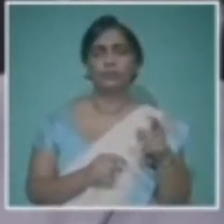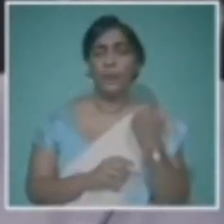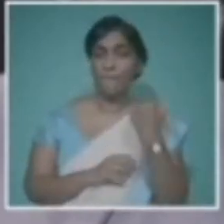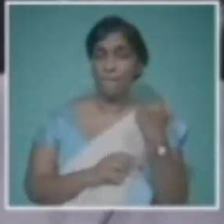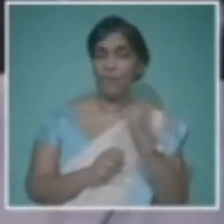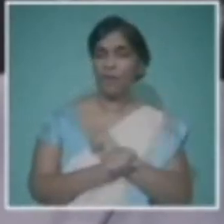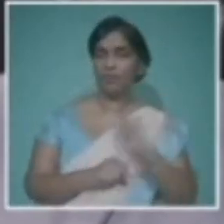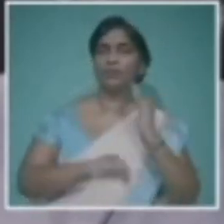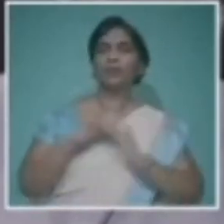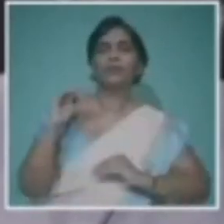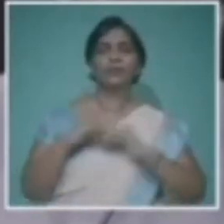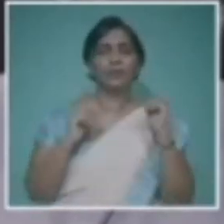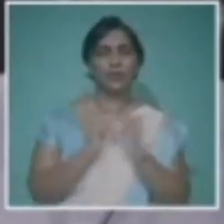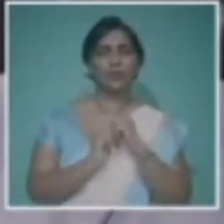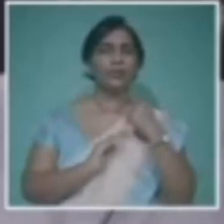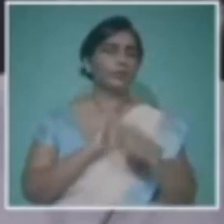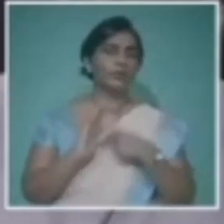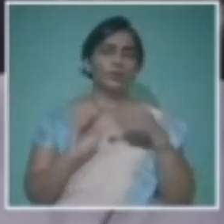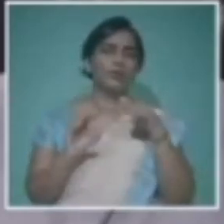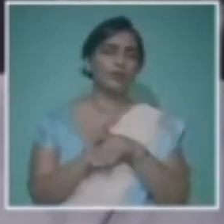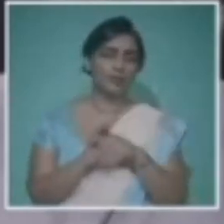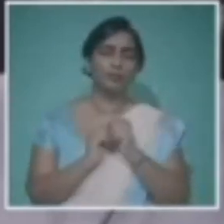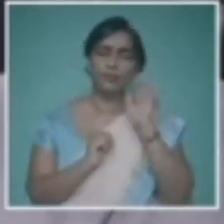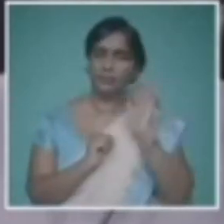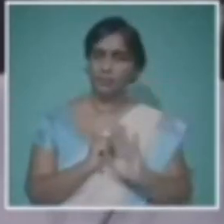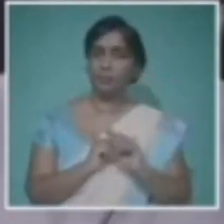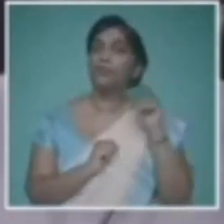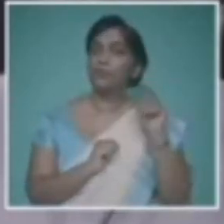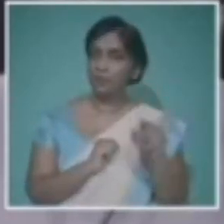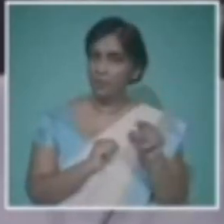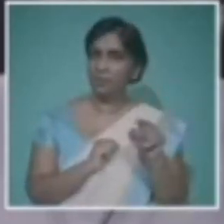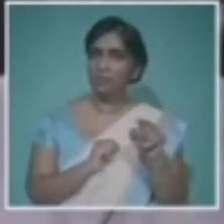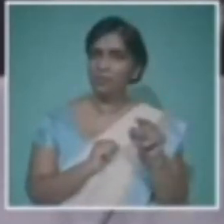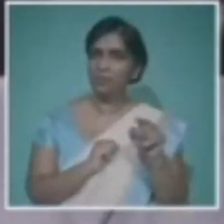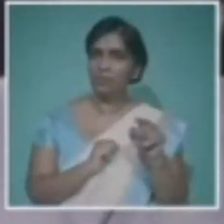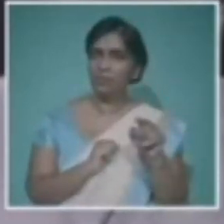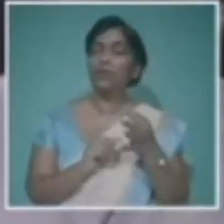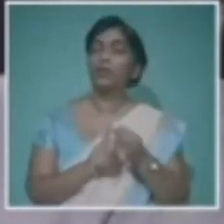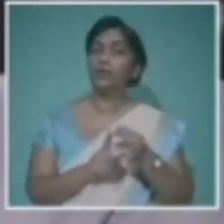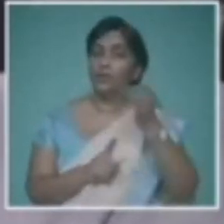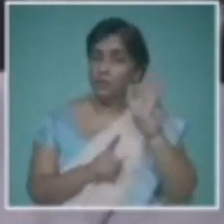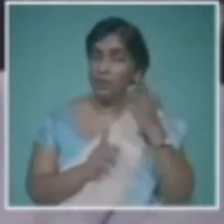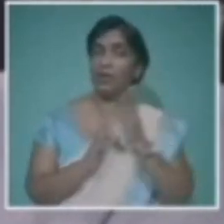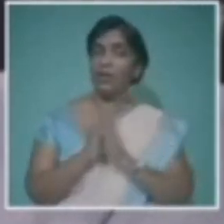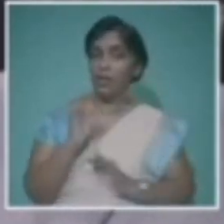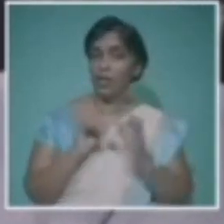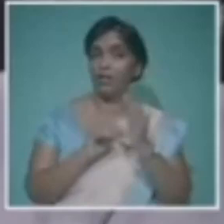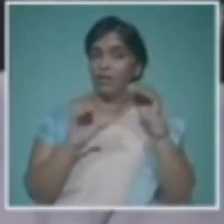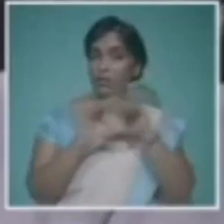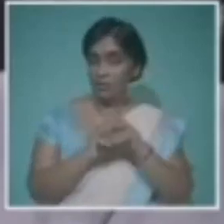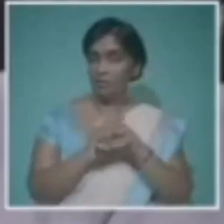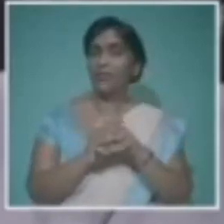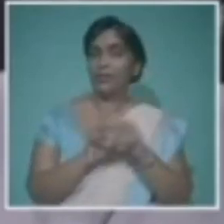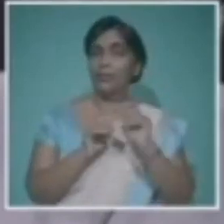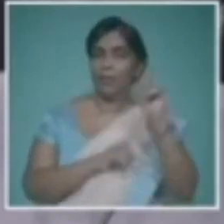බලයක් නැති ක්‍රියාවලියක් ශ්‍රී ලංකාව තුළ සිදුවෙලා තිබෙනවා. ඒක ගැන ජනාධිපතිවරයා මන්ත්‍රීවරයෙක් හැටියට ඉන්නකොට පාර්ලිමේන්තුවේ